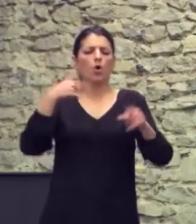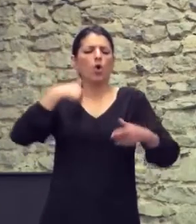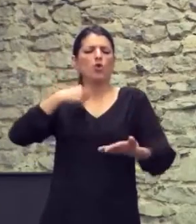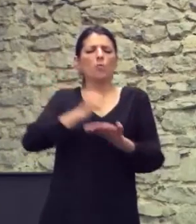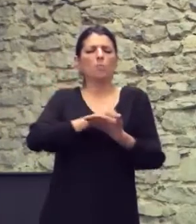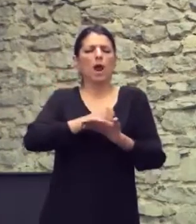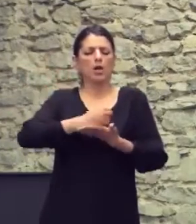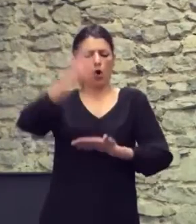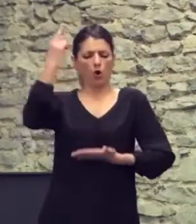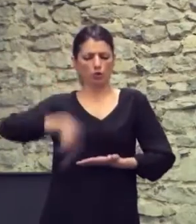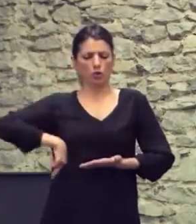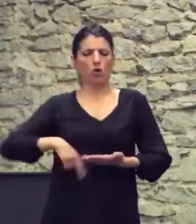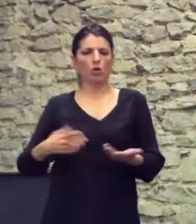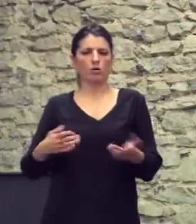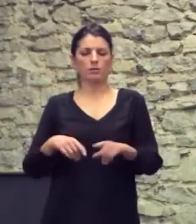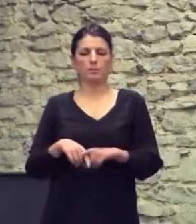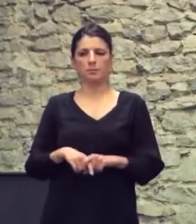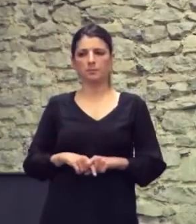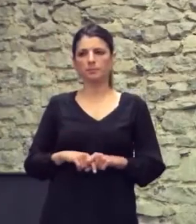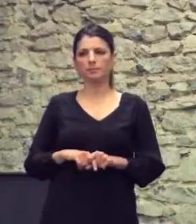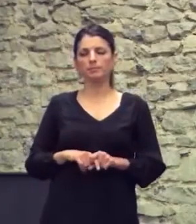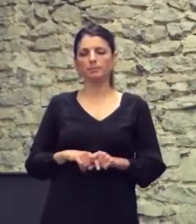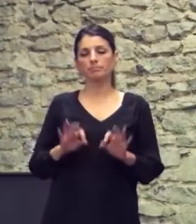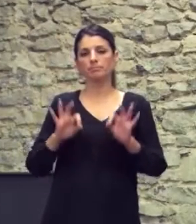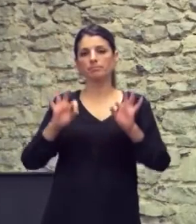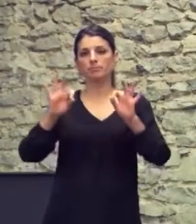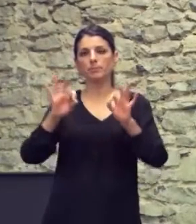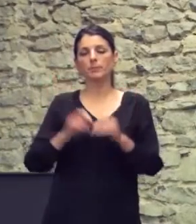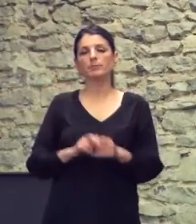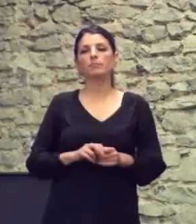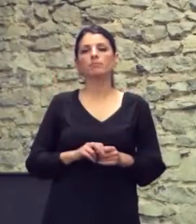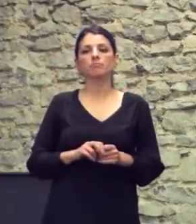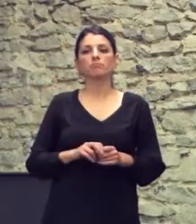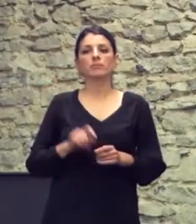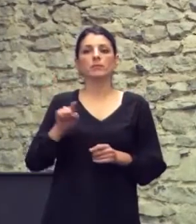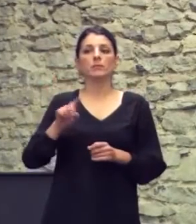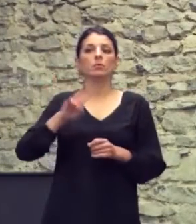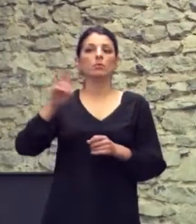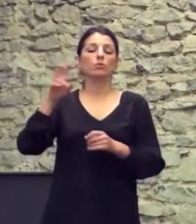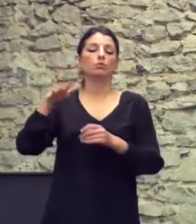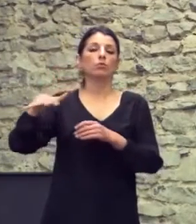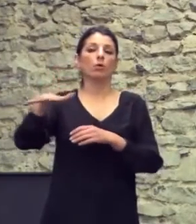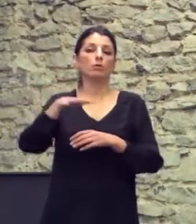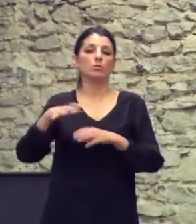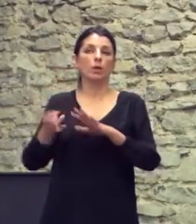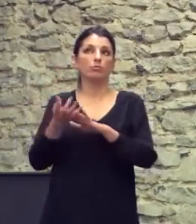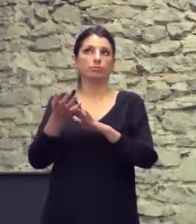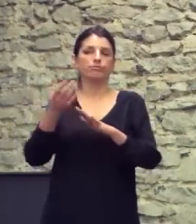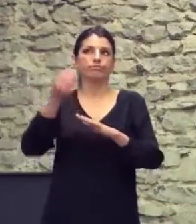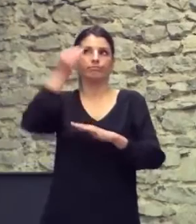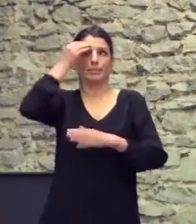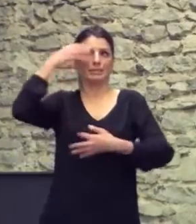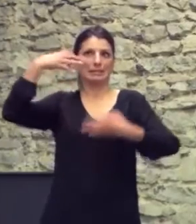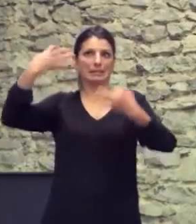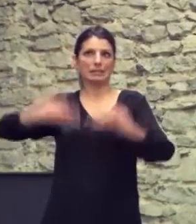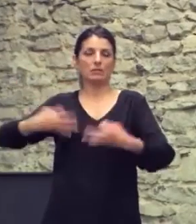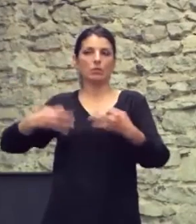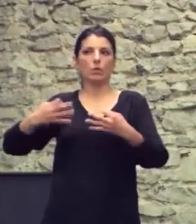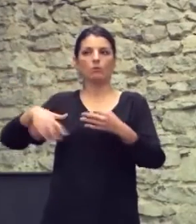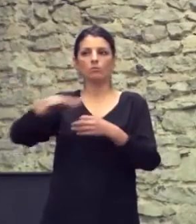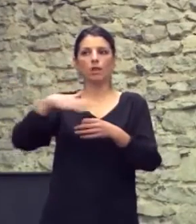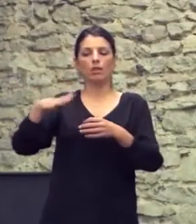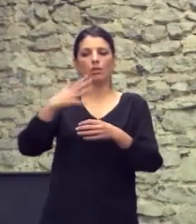Niri irekizidan beste espazio bat, segurazki ikuspegi oso formal, oso landu eta